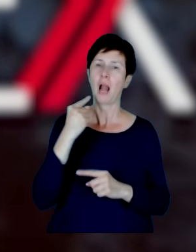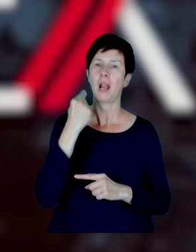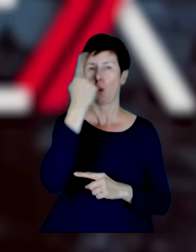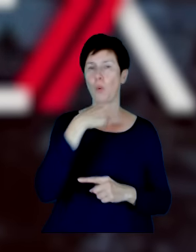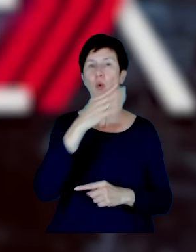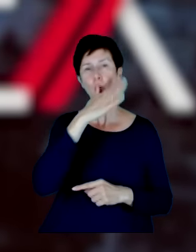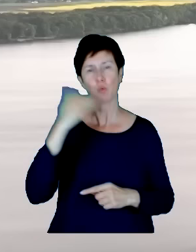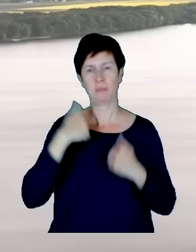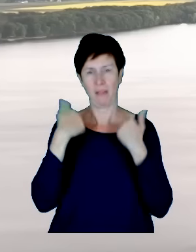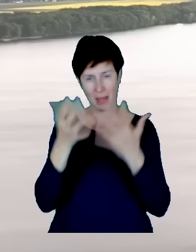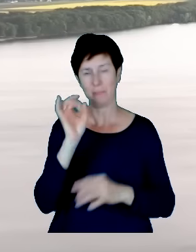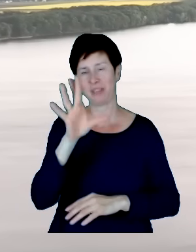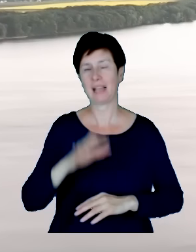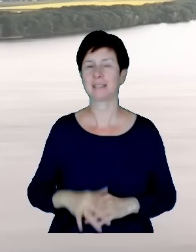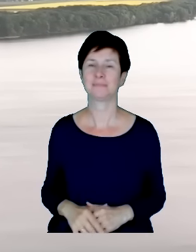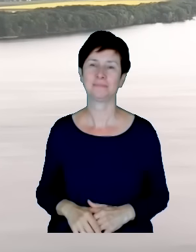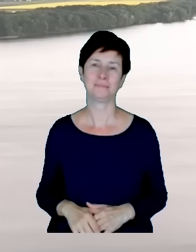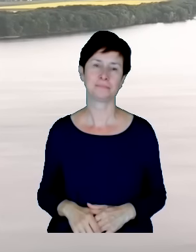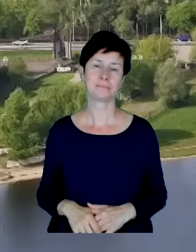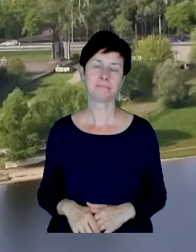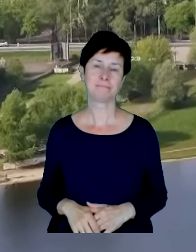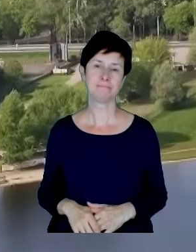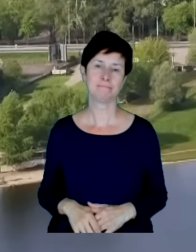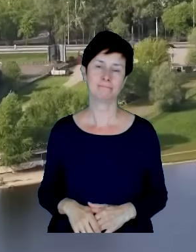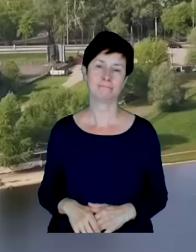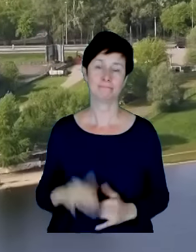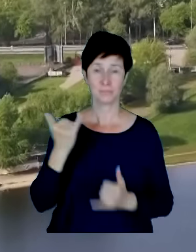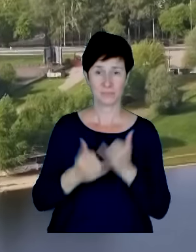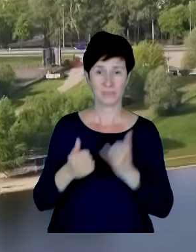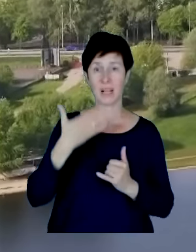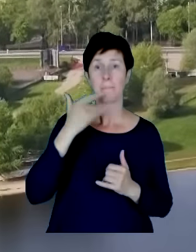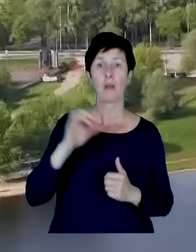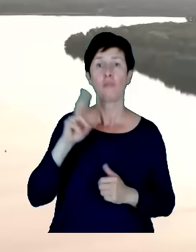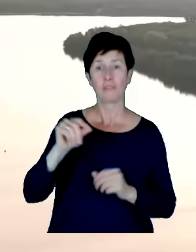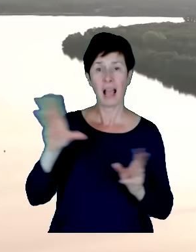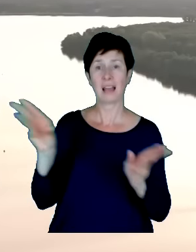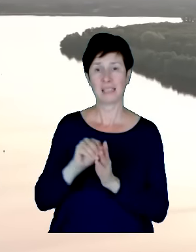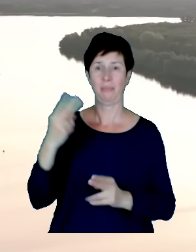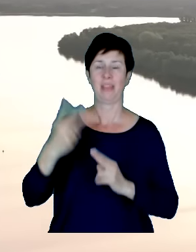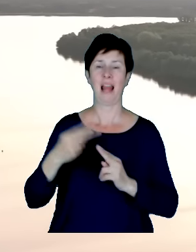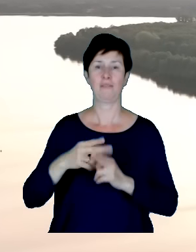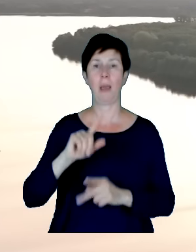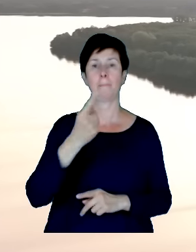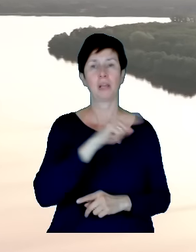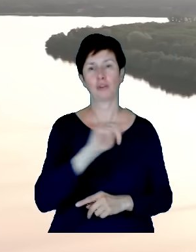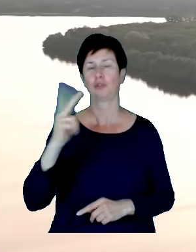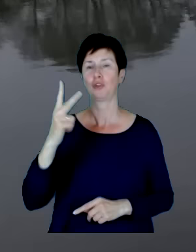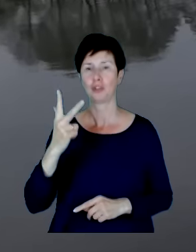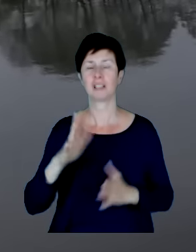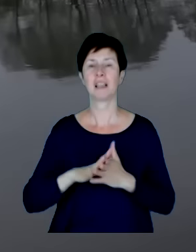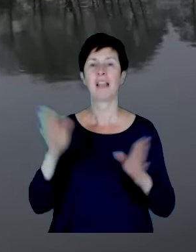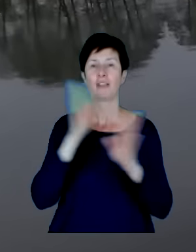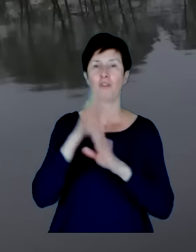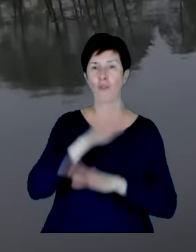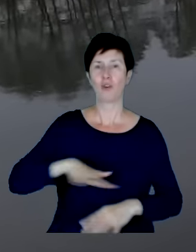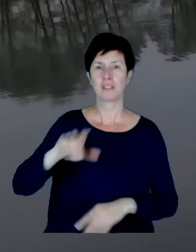już tak jeśli majówka z telewizją to tylko z republiką od 1 do 3 maja w naszym plenerowym Studio nad Zegrzem